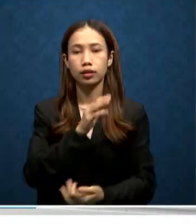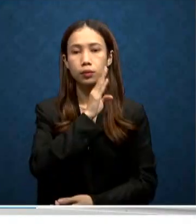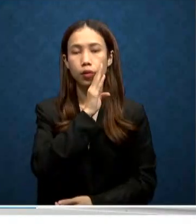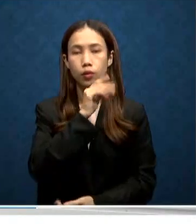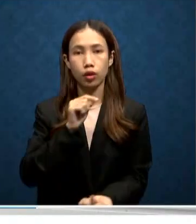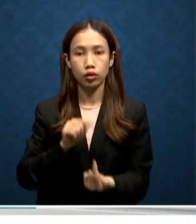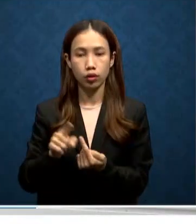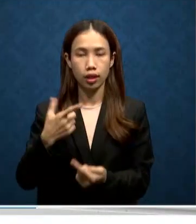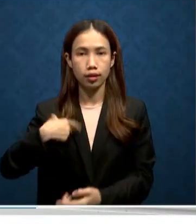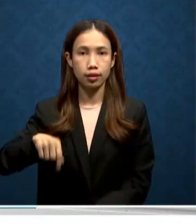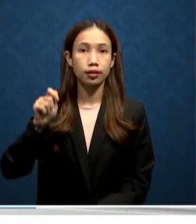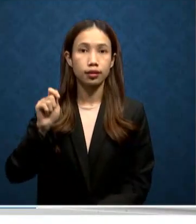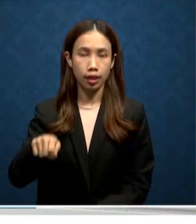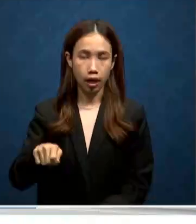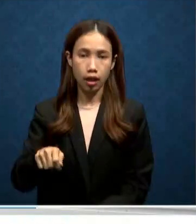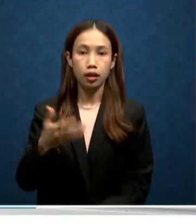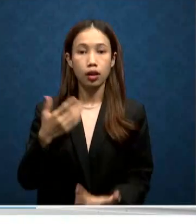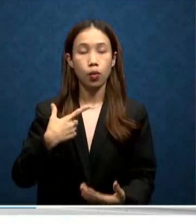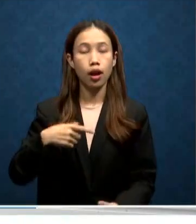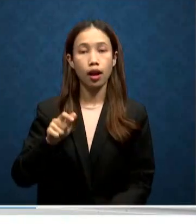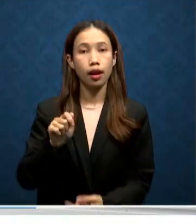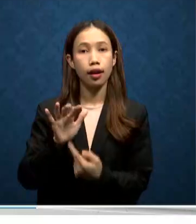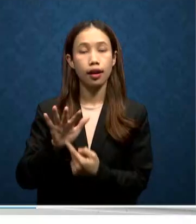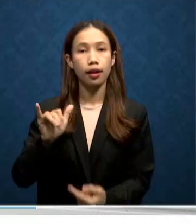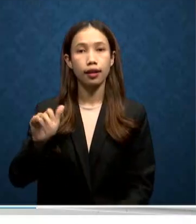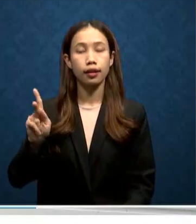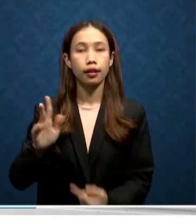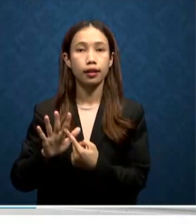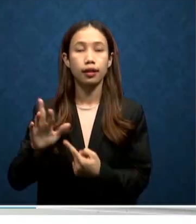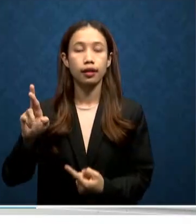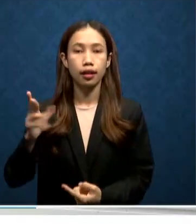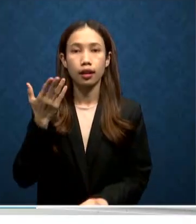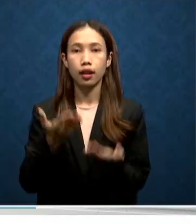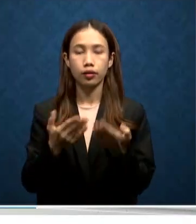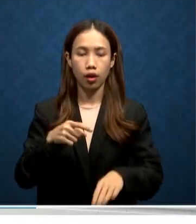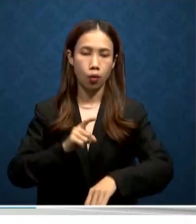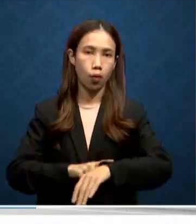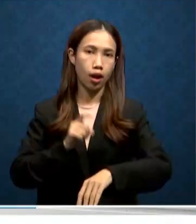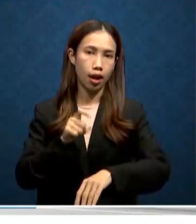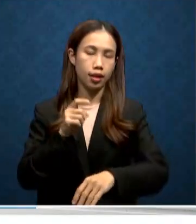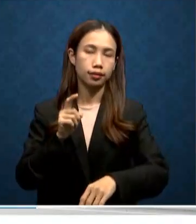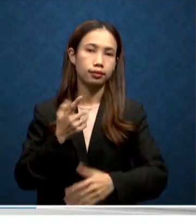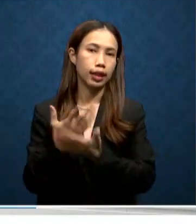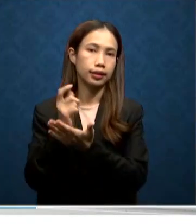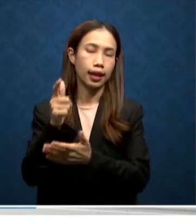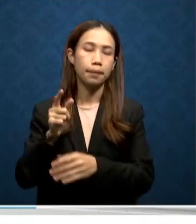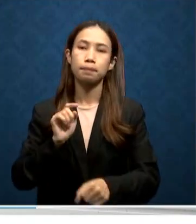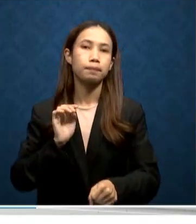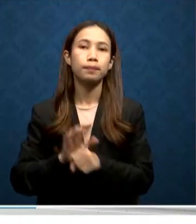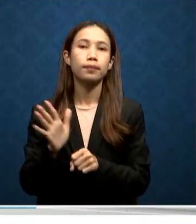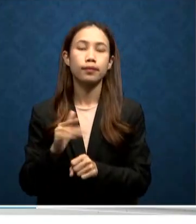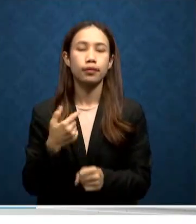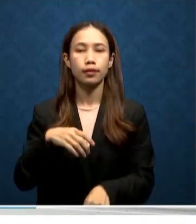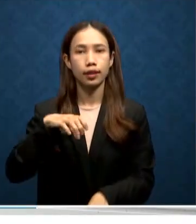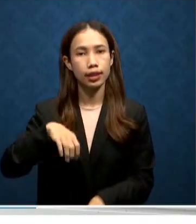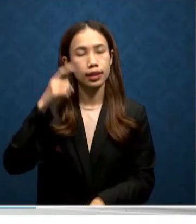กระบวนการทางศาลก็ดีทางอัยการก็ดีเนี่ยก็จะทำให้ระยะเวลาเสียค่าใช้จ่ายไม่คลุ้มกรมการคนส่วนทางบกได้